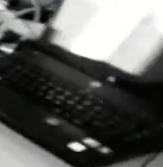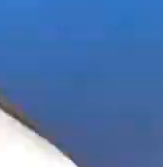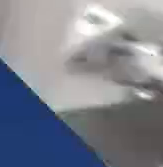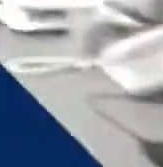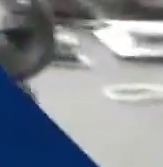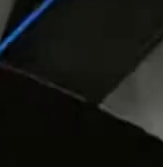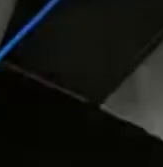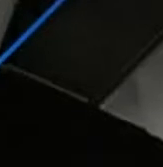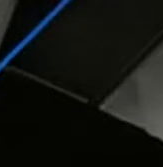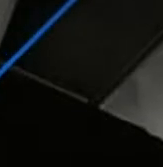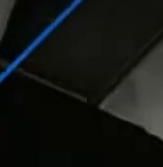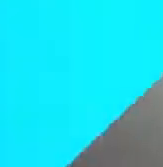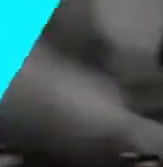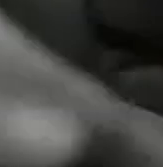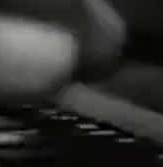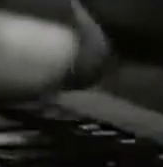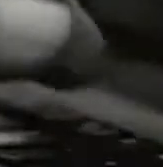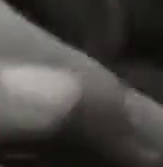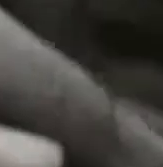아